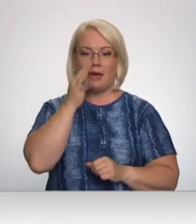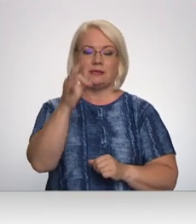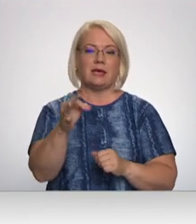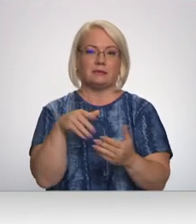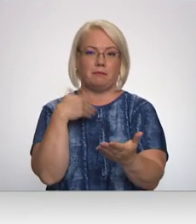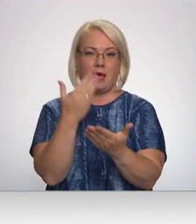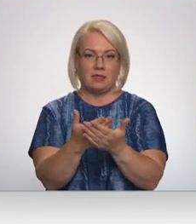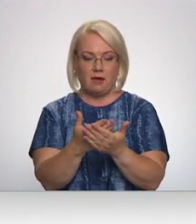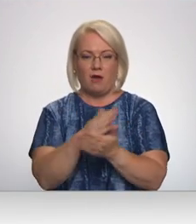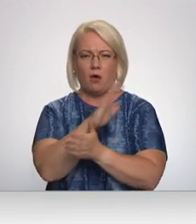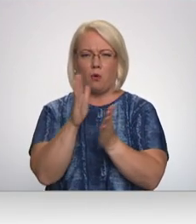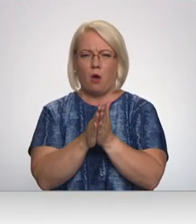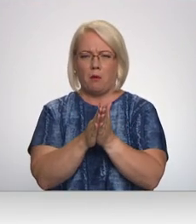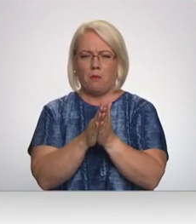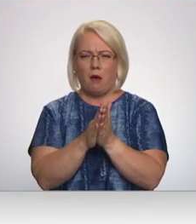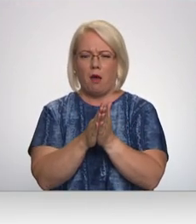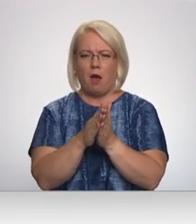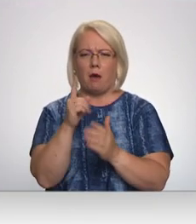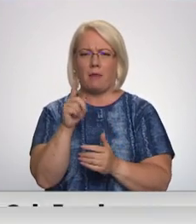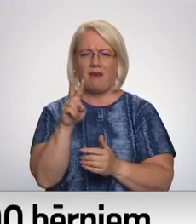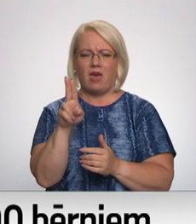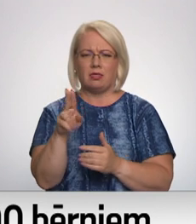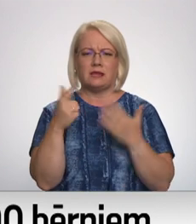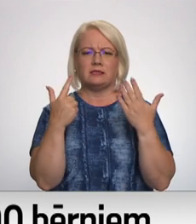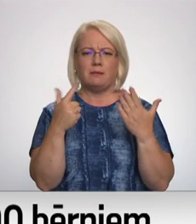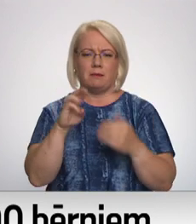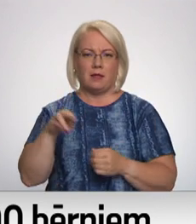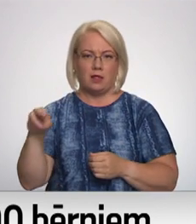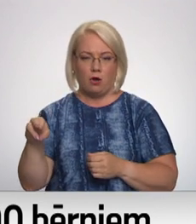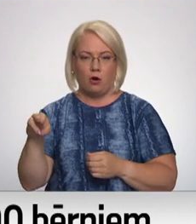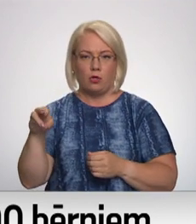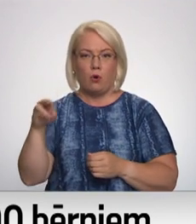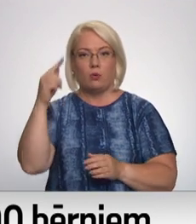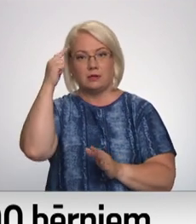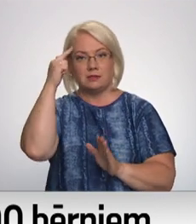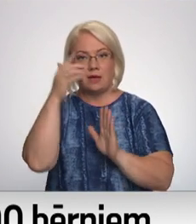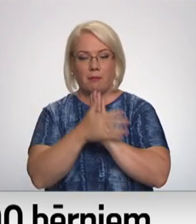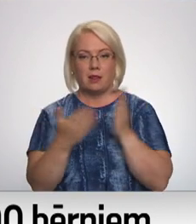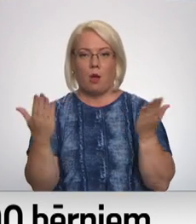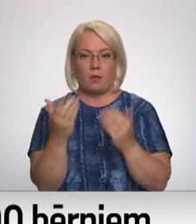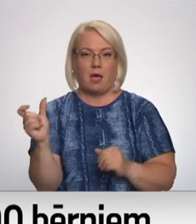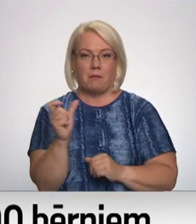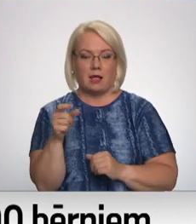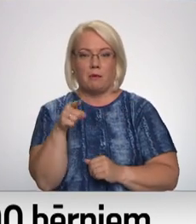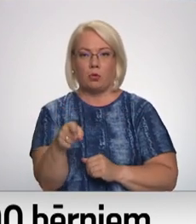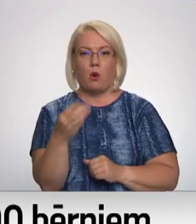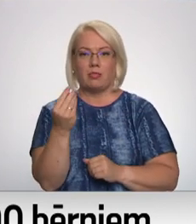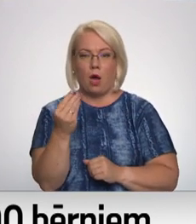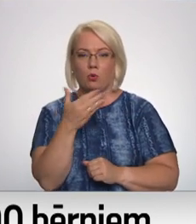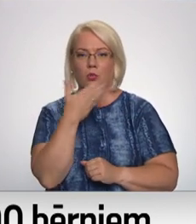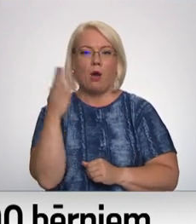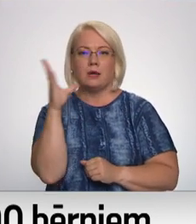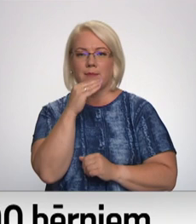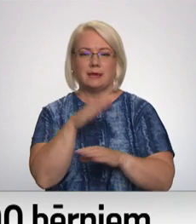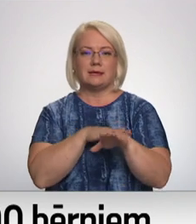ir kopumā ar PVN apmēram 7 miljoni, kādā brīdī ir saprats, ka viņš par šo naudas līdzekļiem faktiski nav spējīgs